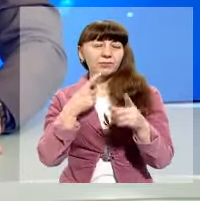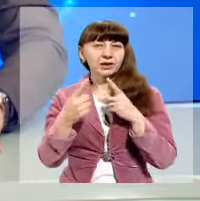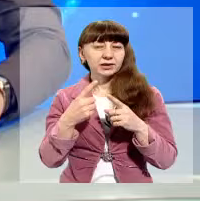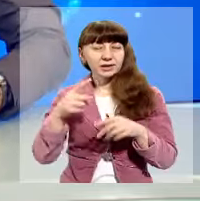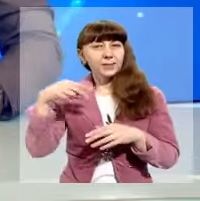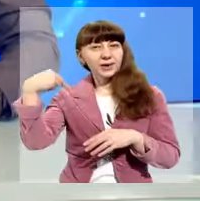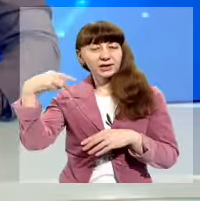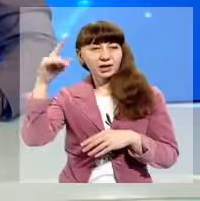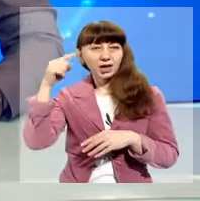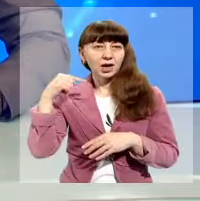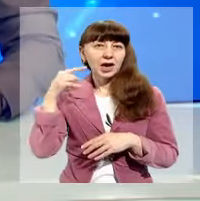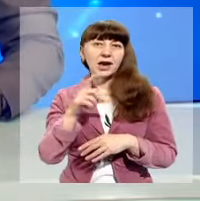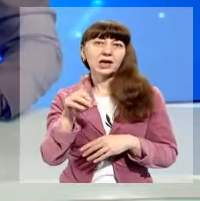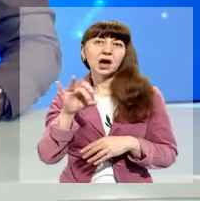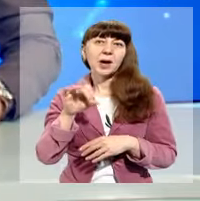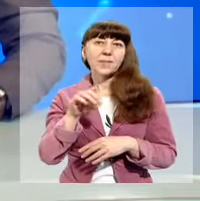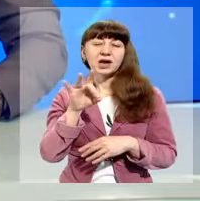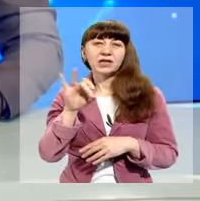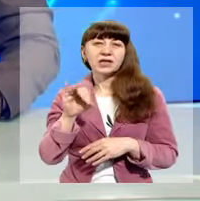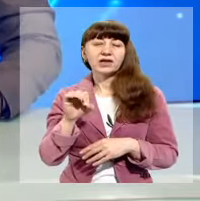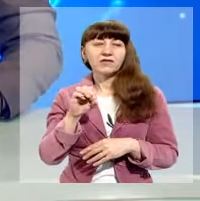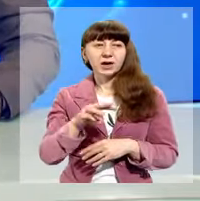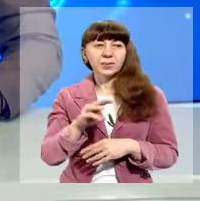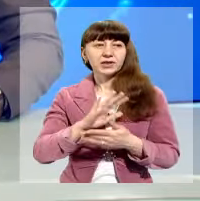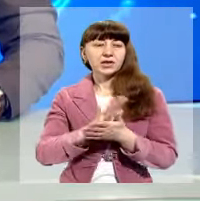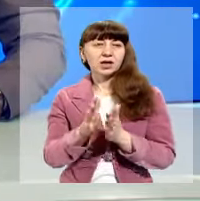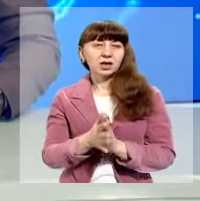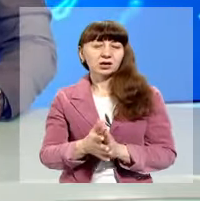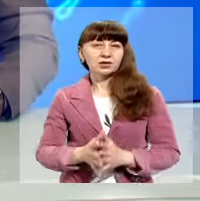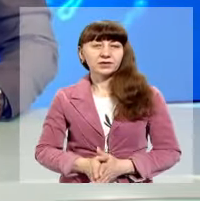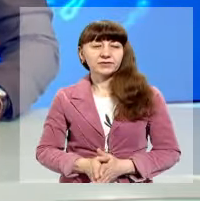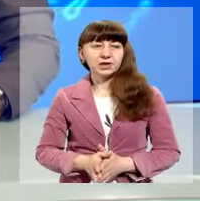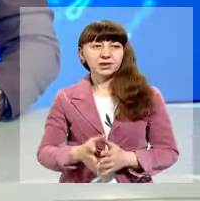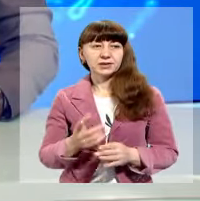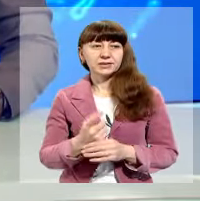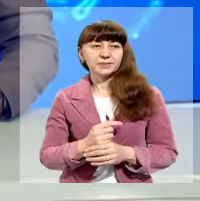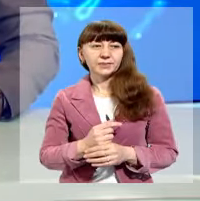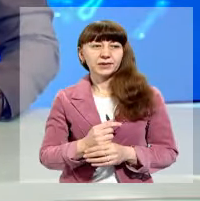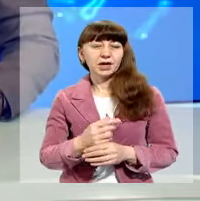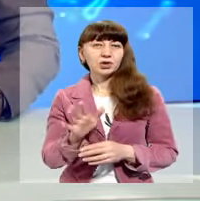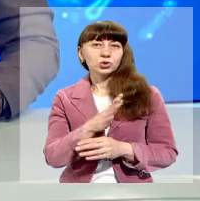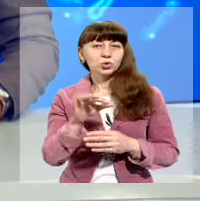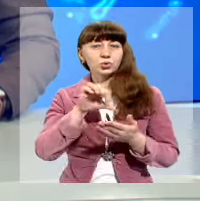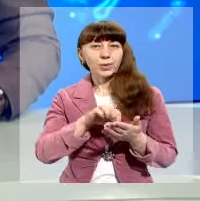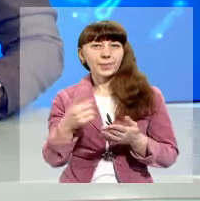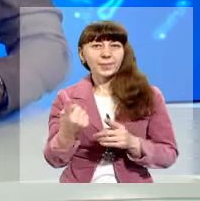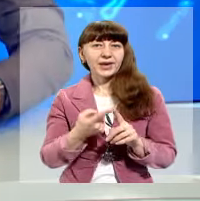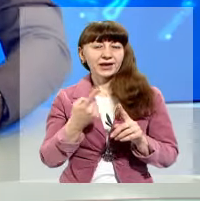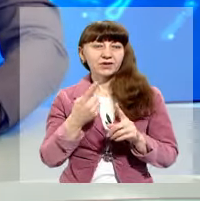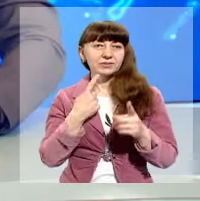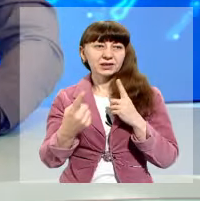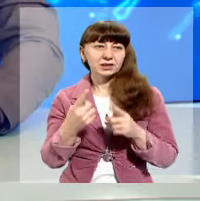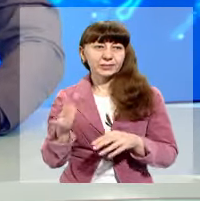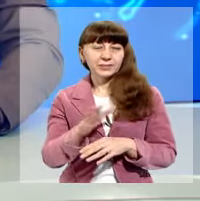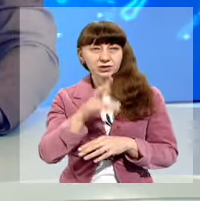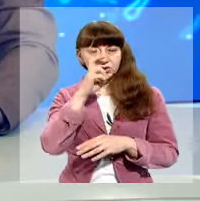салада байланысты бекемдей түсуге келісті. Әрі тараптар жоғары мемлекетаралық кеңестің алғашқы отырысына қатысып, сауда көлемін